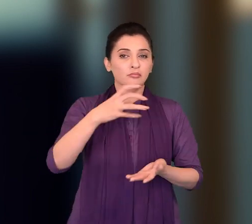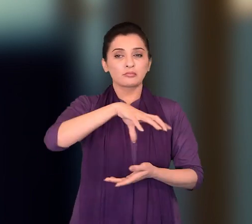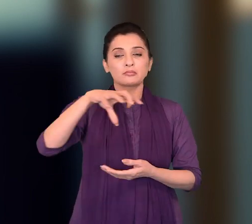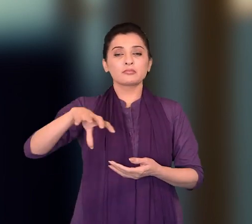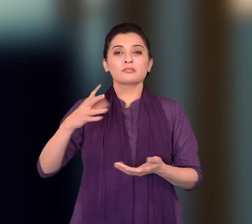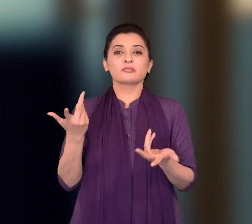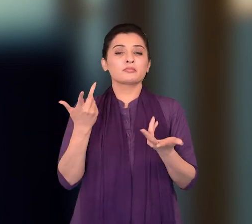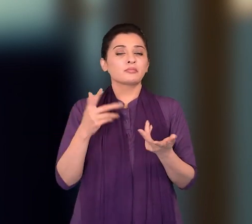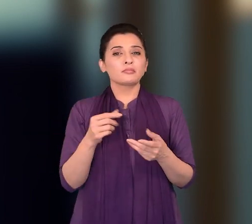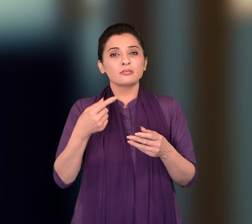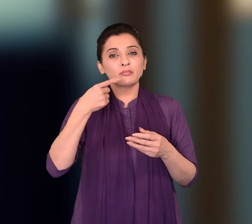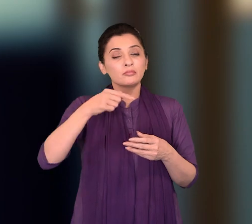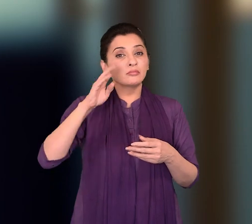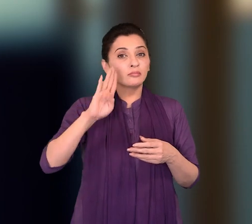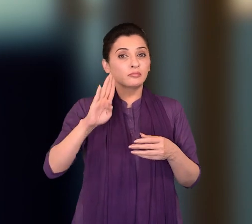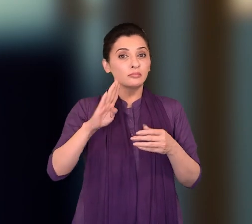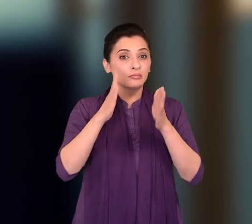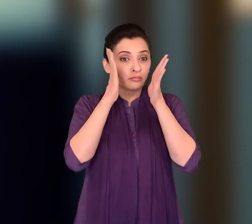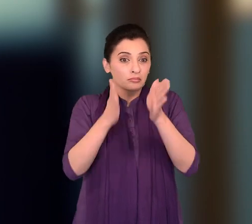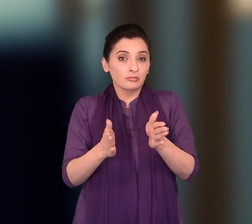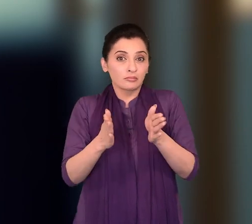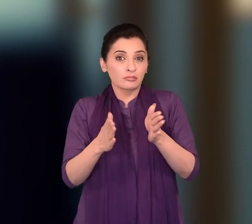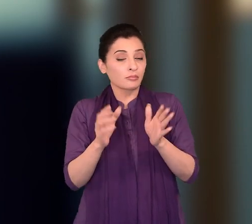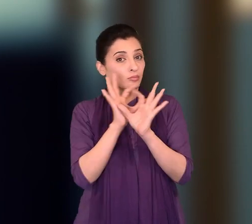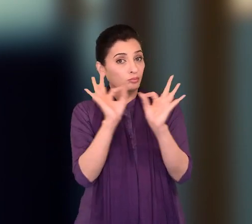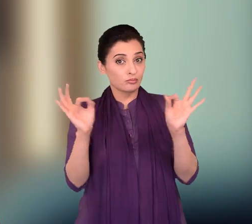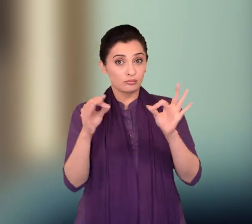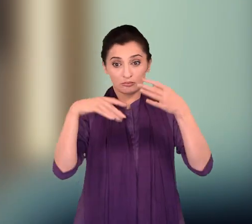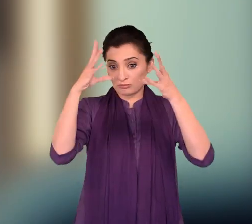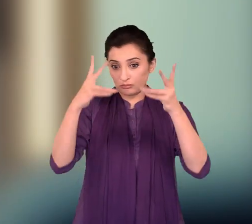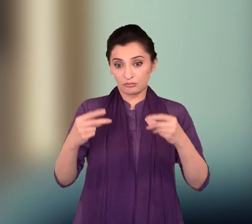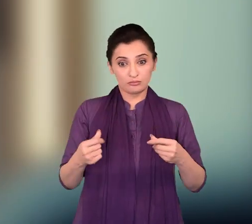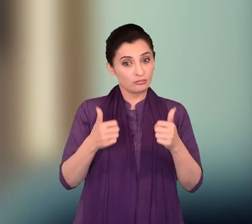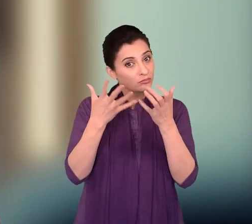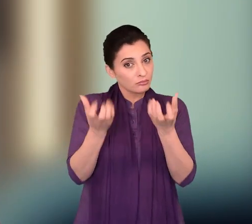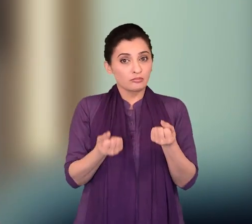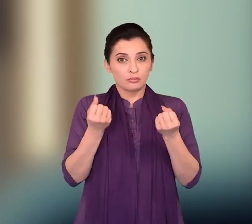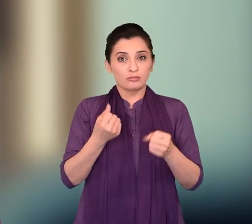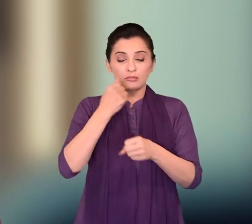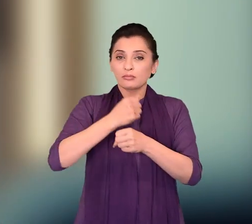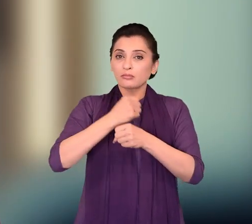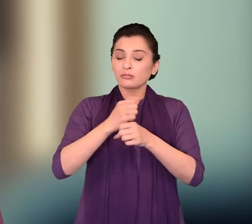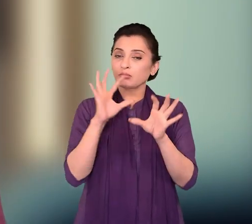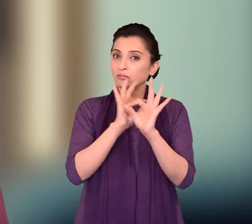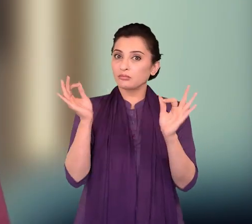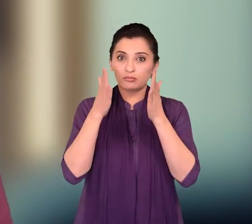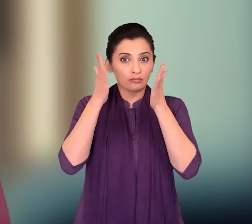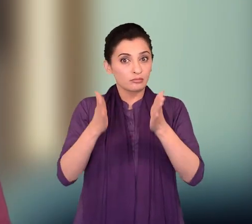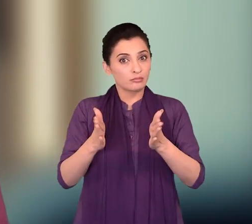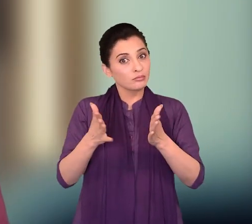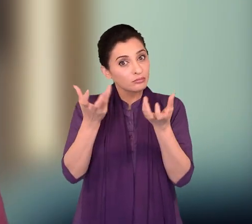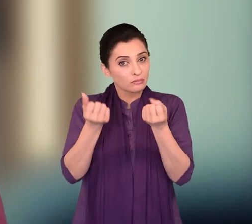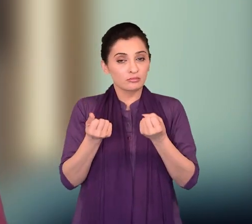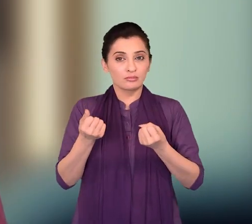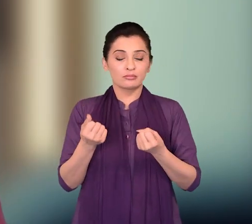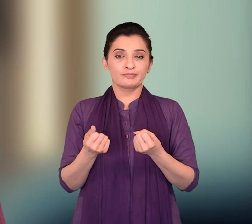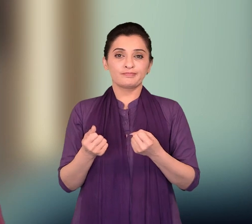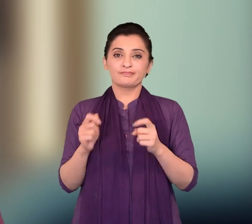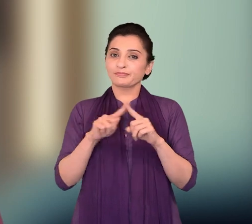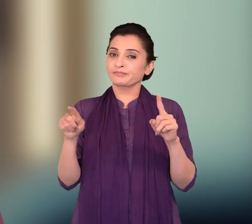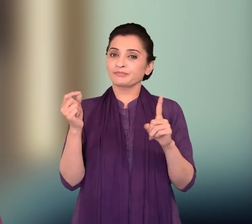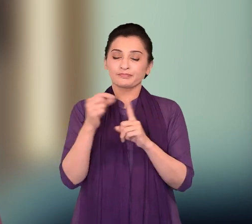ریفرل سسٹم. وہاں پہ پراپر GP ریفرل سسٹم ہے. وہ تو ویل انٹیگریٹیڈ انٹو دیئر سسٹم, ان کے تو گورنمنٹ لیول کے اوپر وہ سسٹم انٹیگریٹیڈ